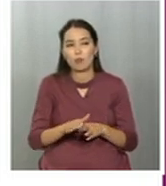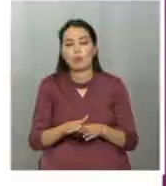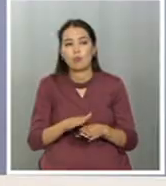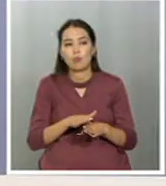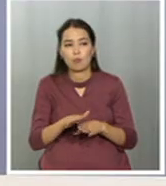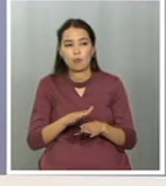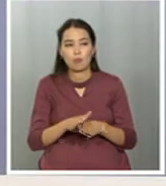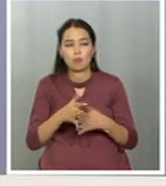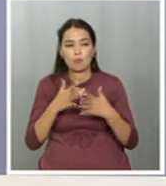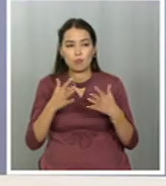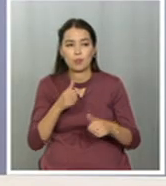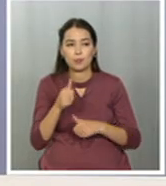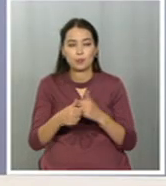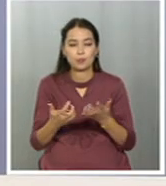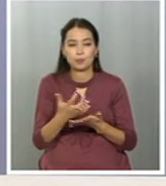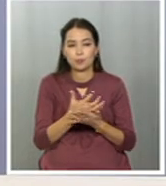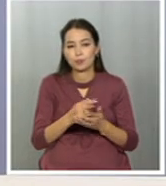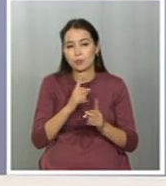бейнелейді.